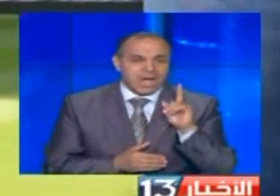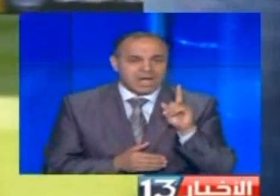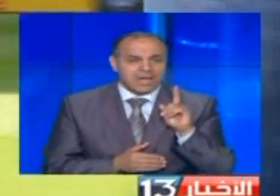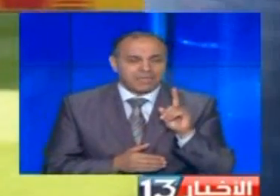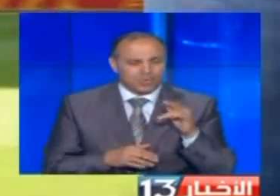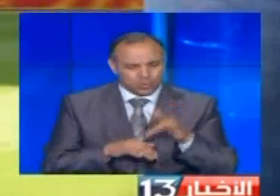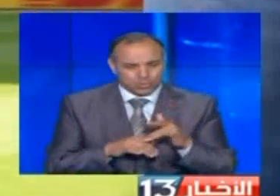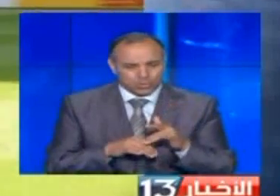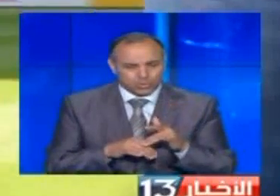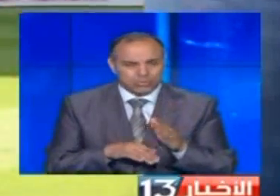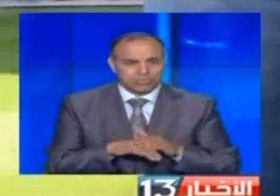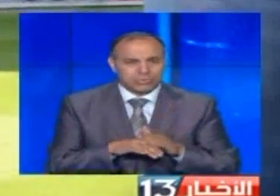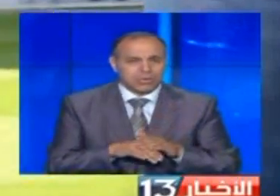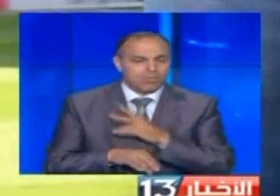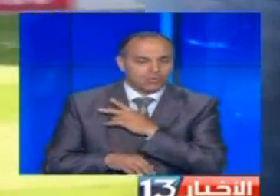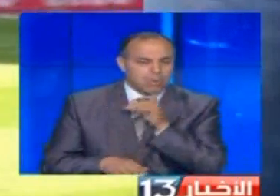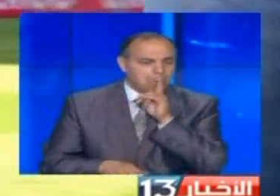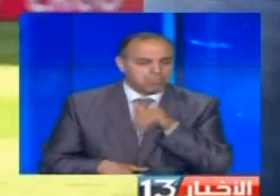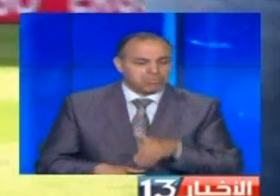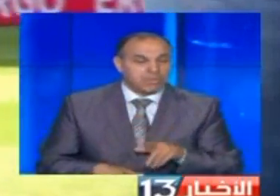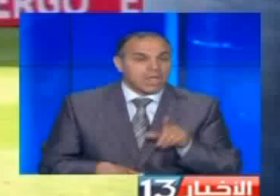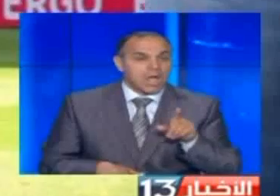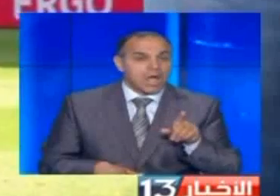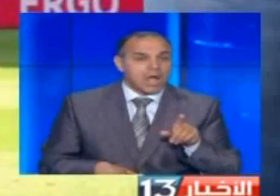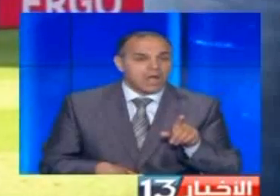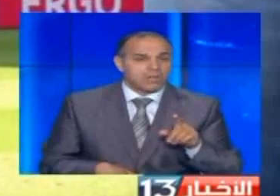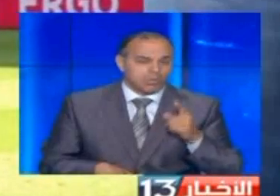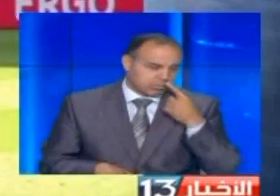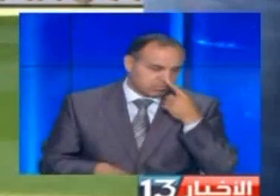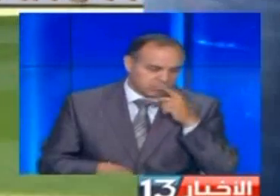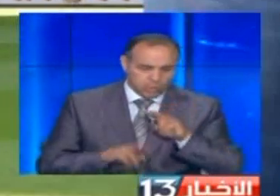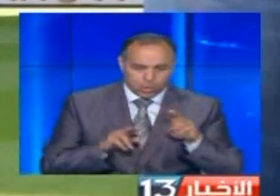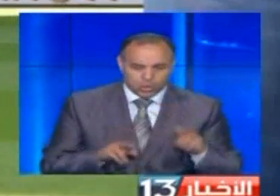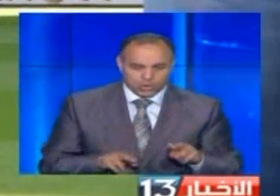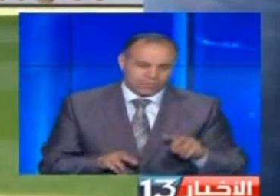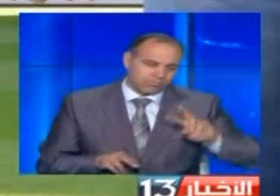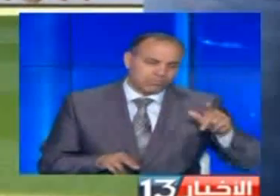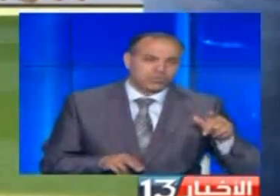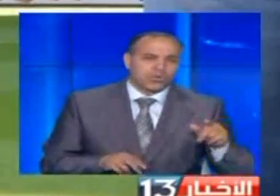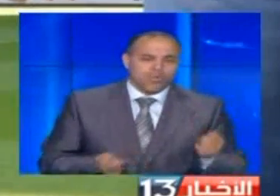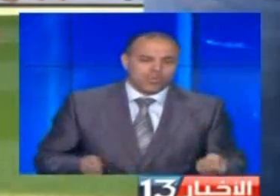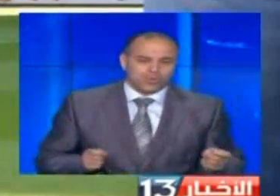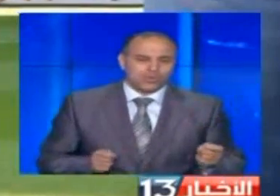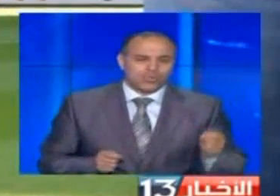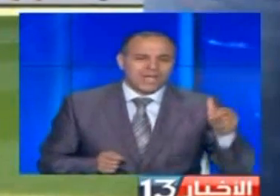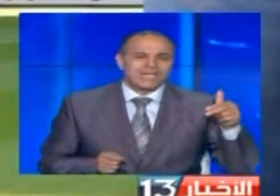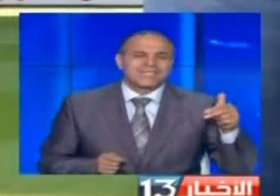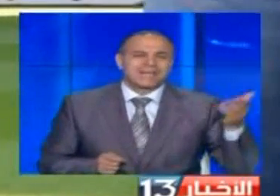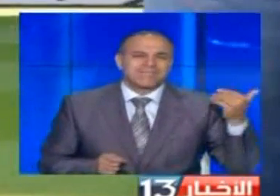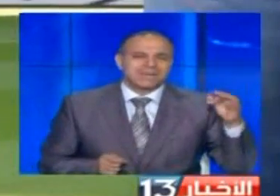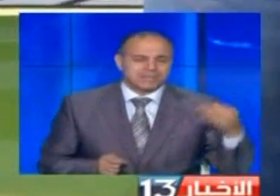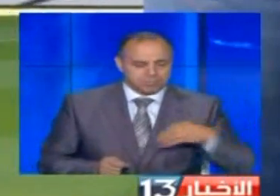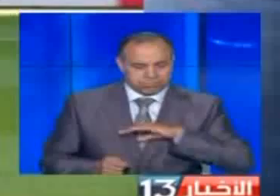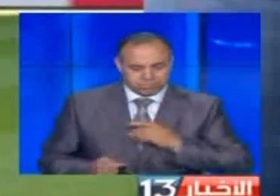الاعتداء دون استشارة الإطار الفني. هذا وتتجه النية للتعاقد مع لوسيان فافر مدرب نيس الفرنسي